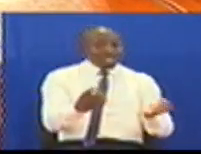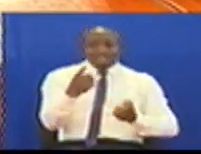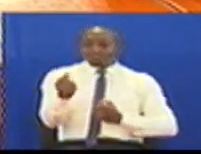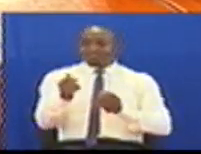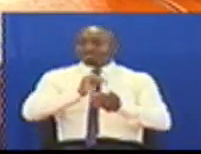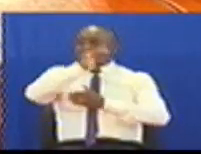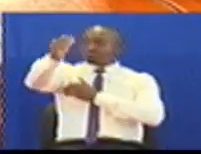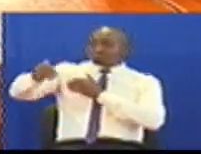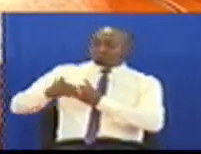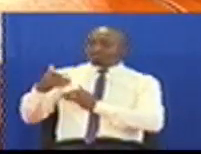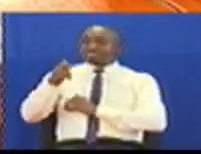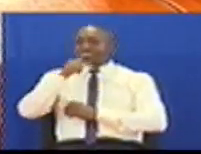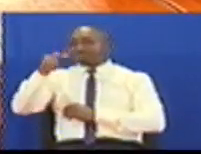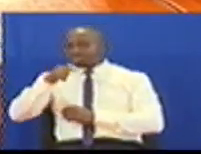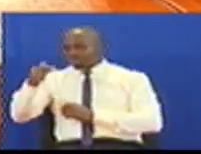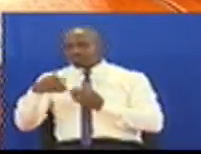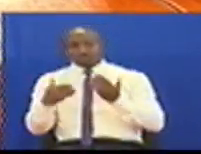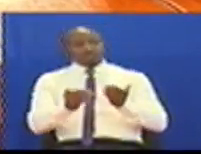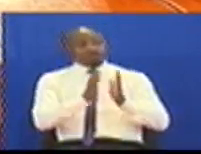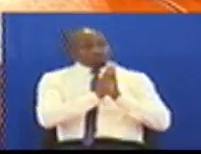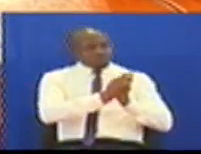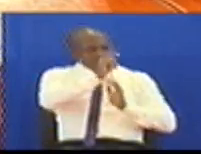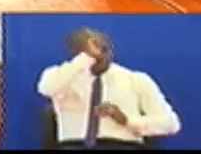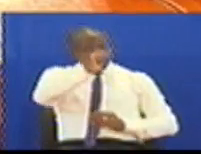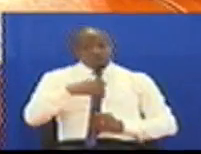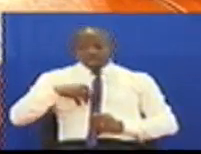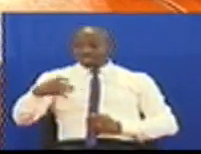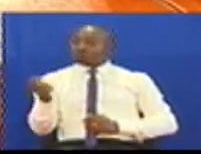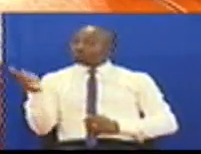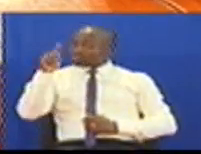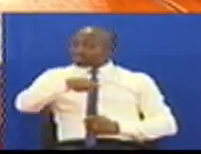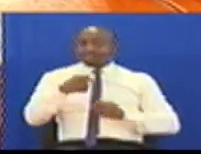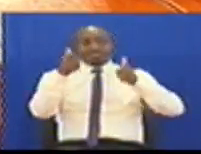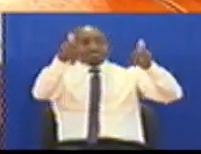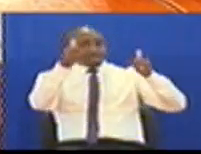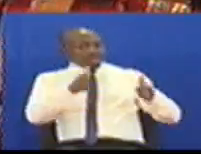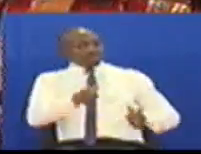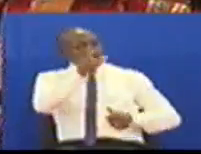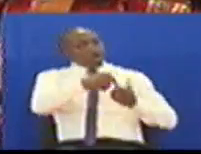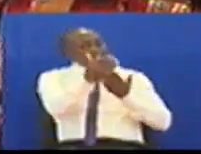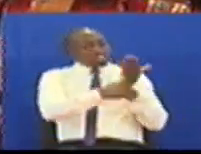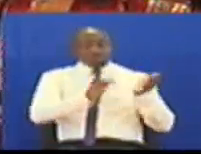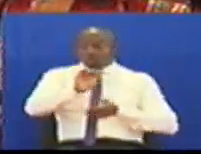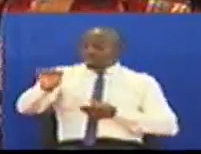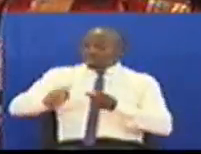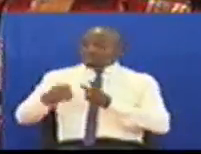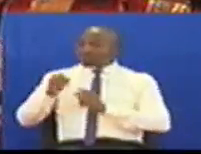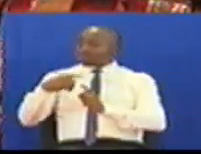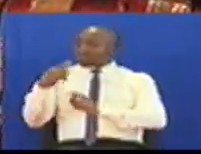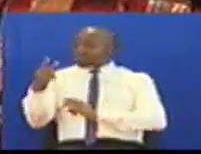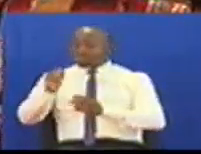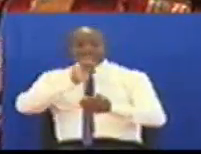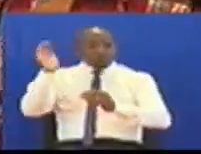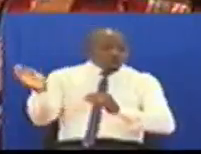tena TAMISEMI. Ni kuombe Mheshimiwa Waziri, utakapokuja kufunga hapa, watangazie wananchi wa Rufiji kwamba sasa ile milioni 200 umeirudisha Rufiji